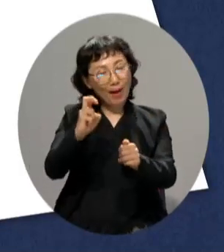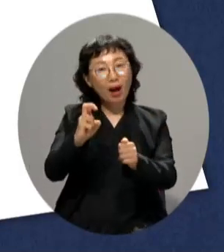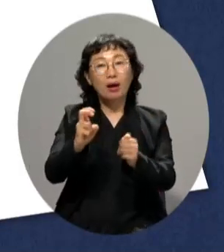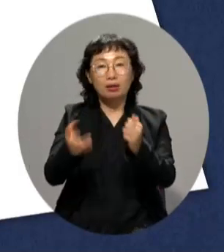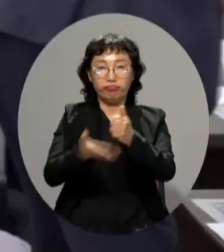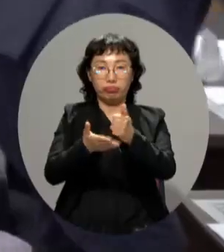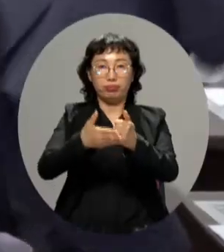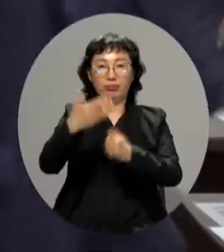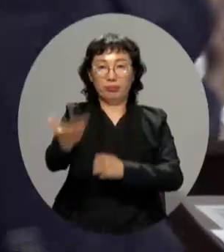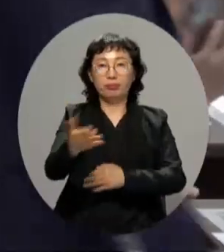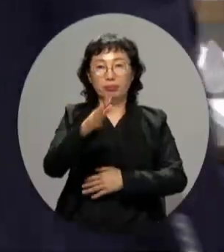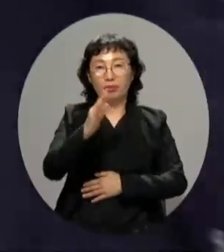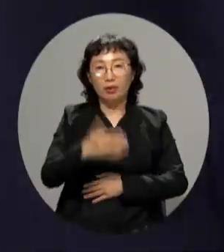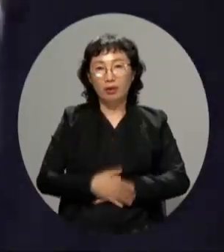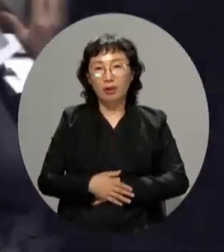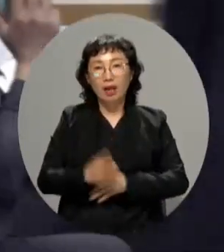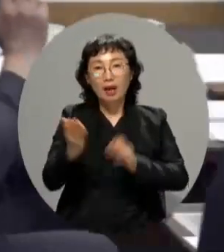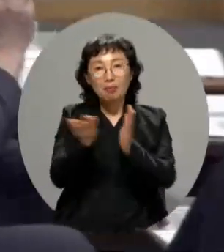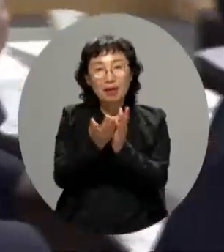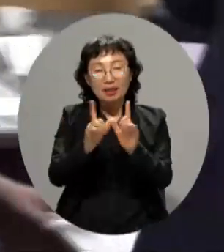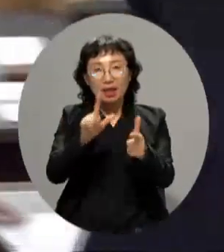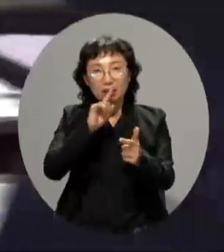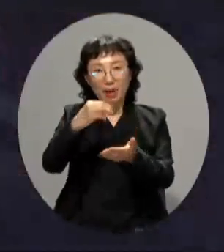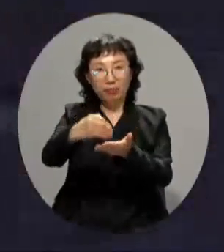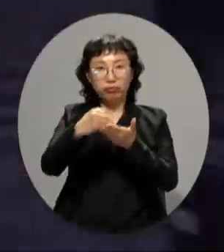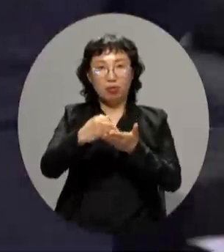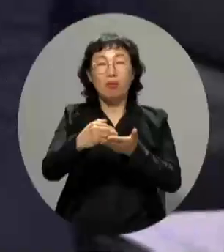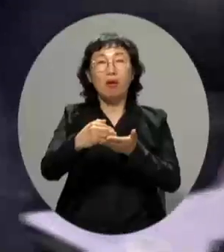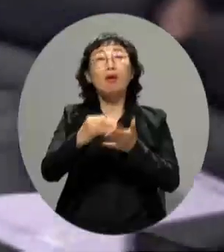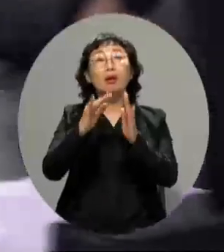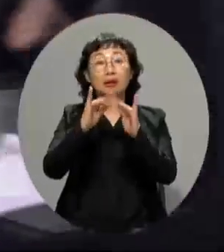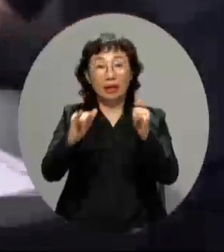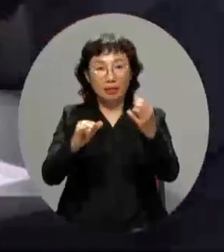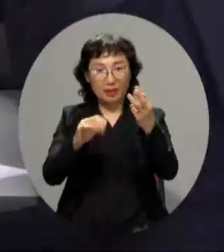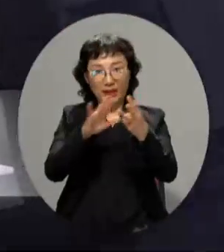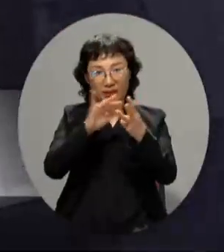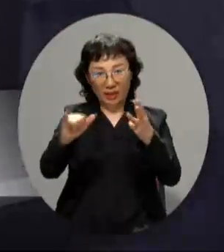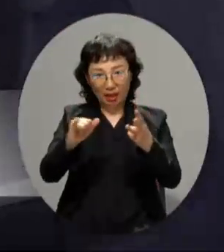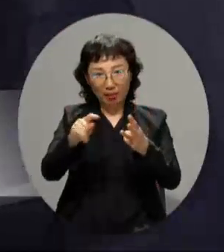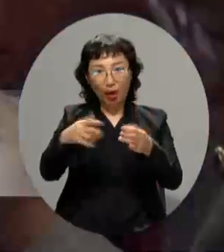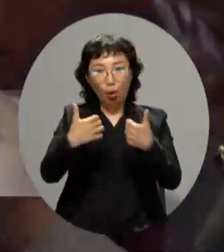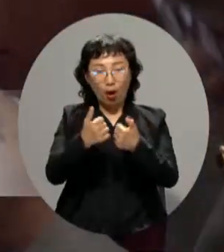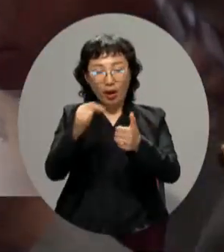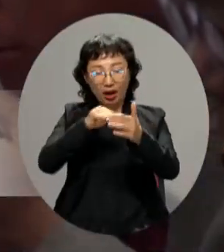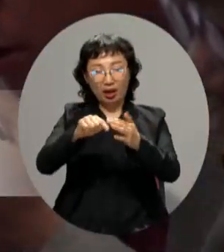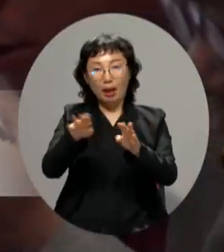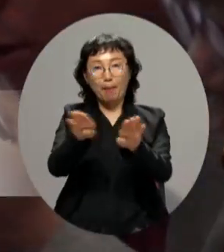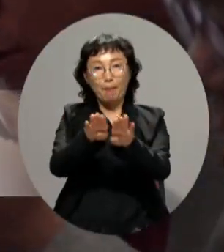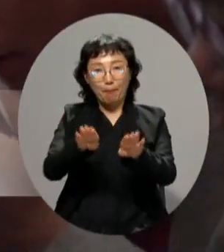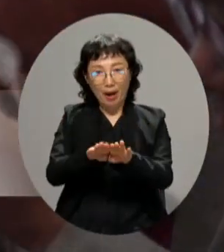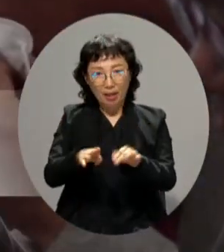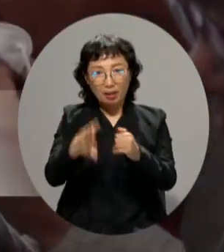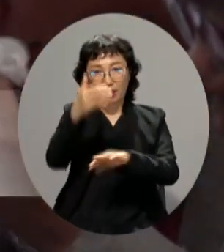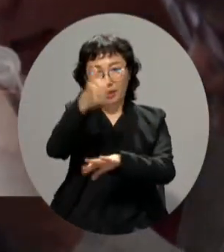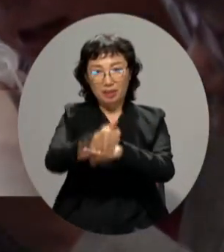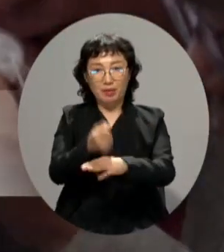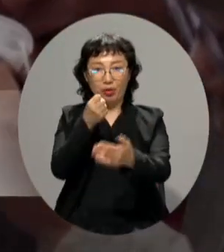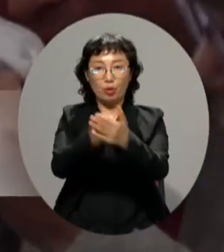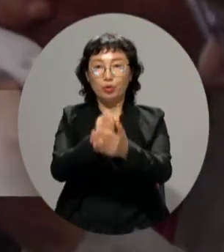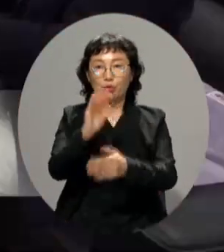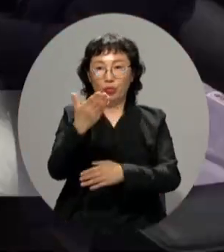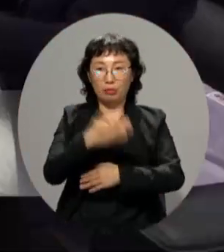더해졌습니다. 부적격이란 의견을 냈던 의원 3명이 최종 회의에 빠진 상태에서 다시 결론이 난